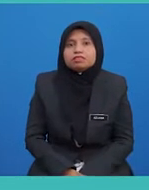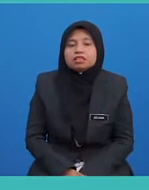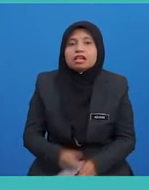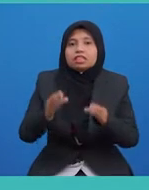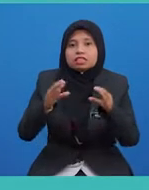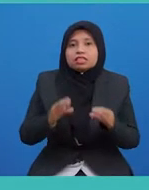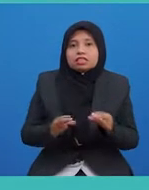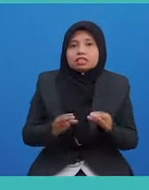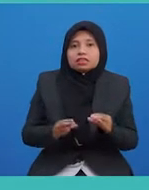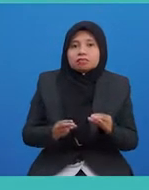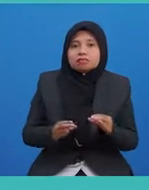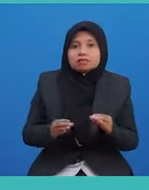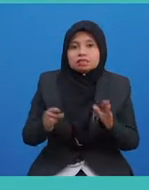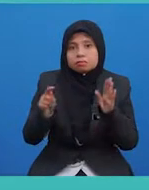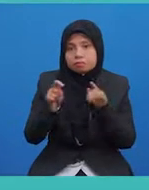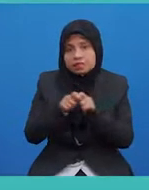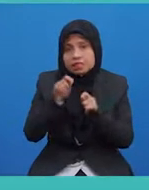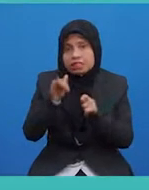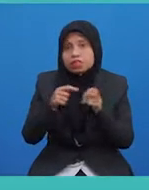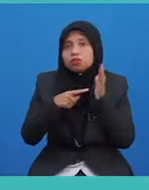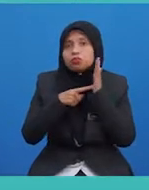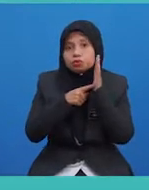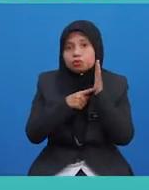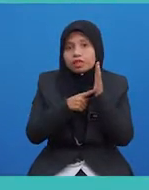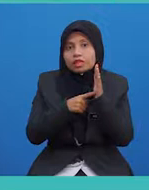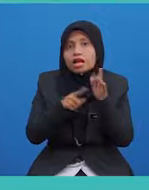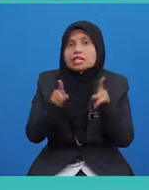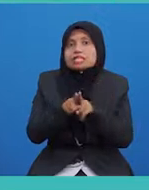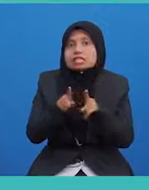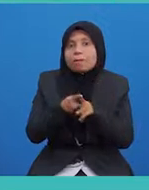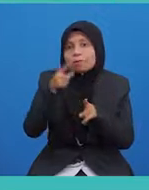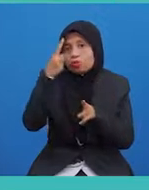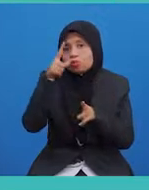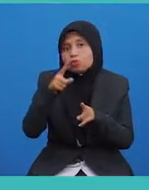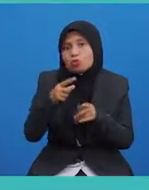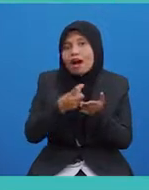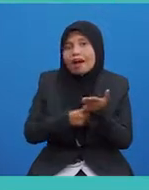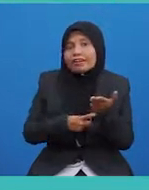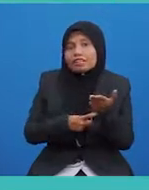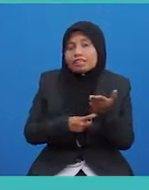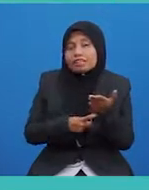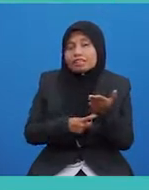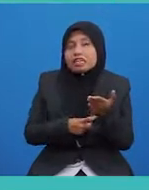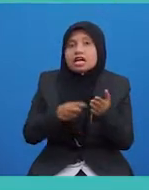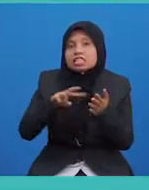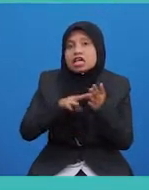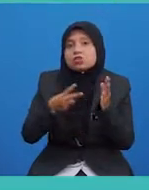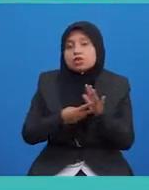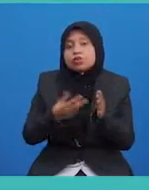Caranya adalah seperti penulisan analisis pola yang sama bagi purata harga runcit bagi sayur-sayuran